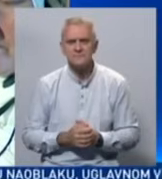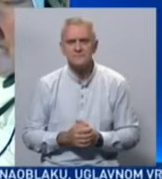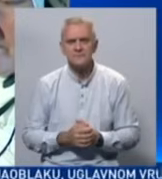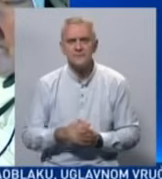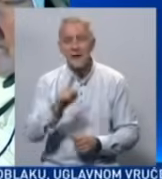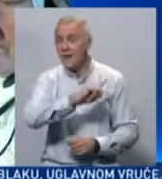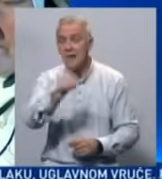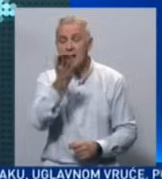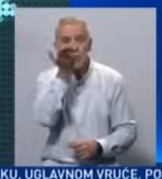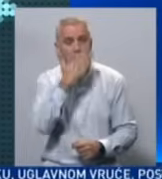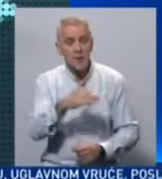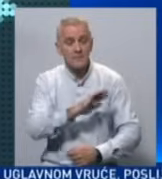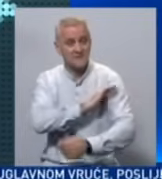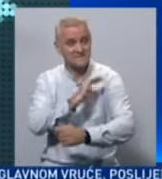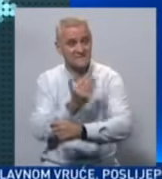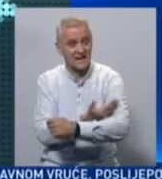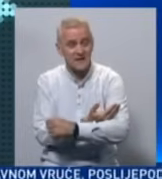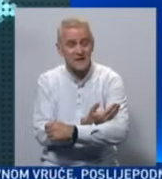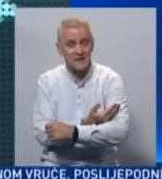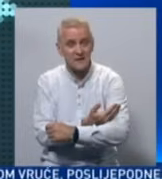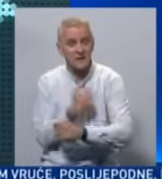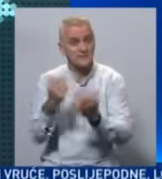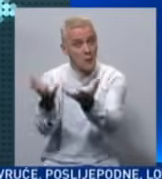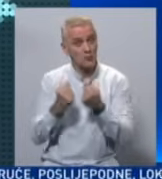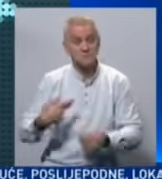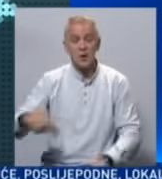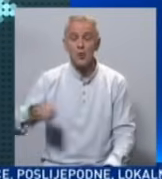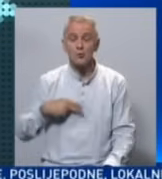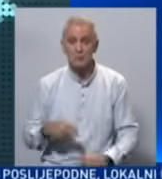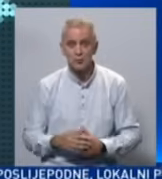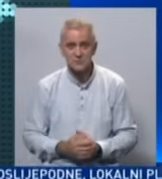niko nema snage da preuzme odgovornost,